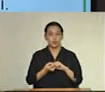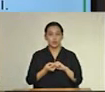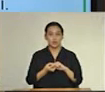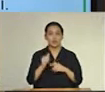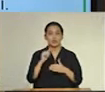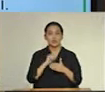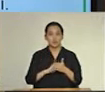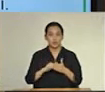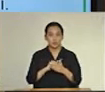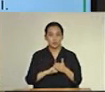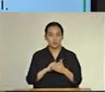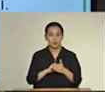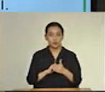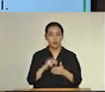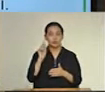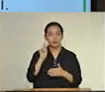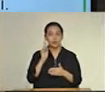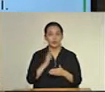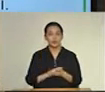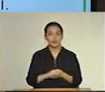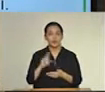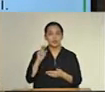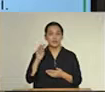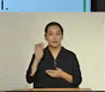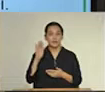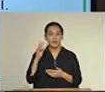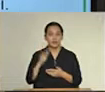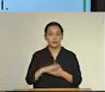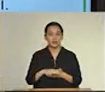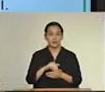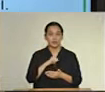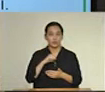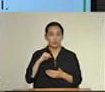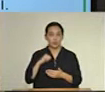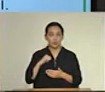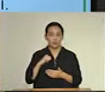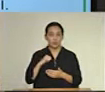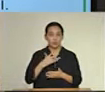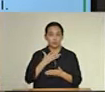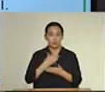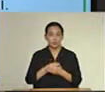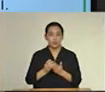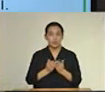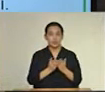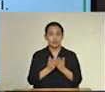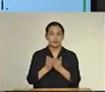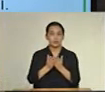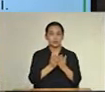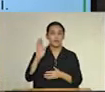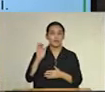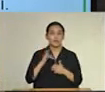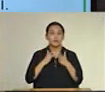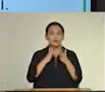bo'lgan omillarni o'rganadi. Charles Darwin o'zining Beagle kemasida bir necha yil davomida sayohatga chiqadi